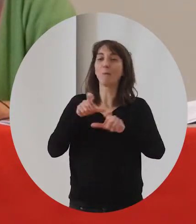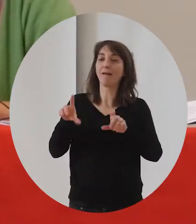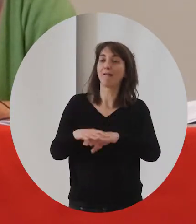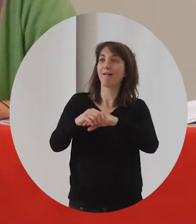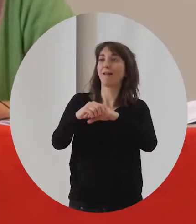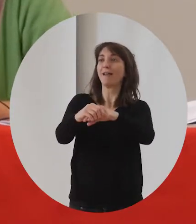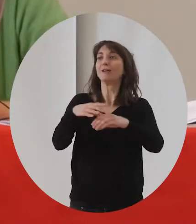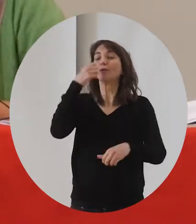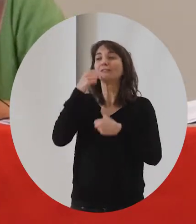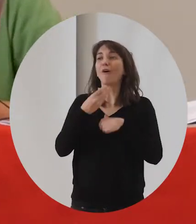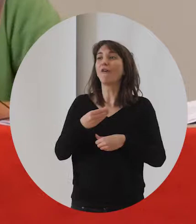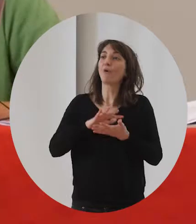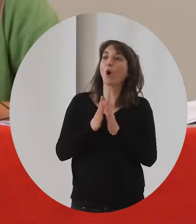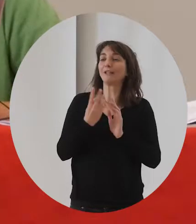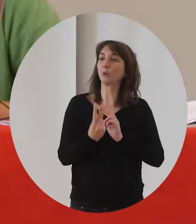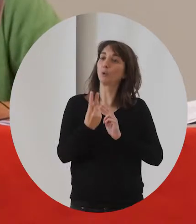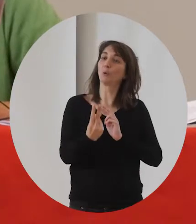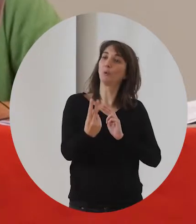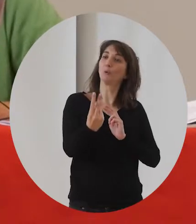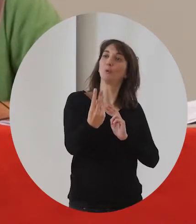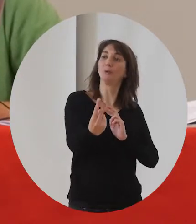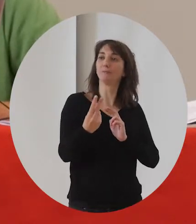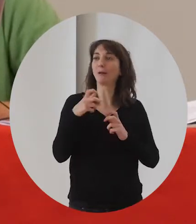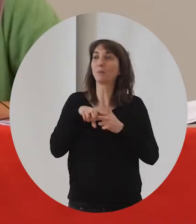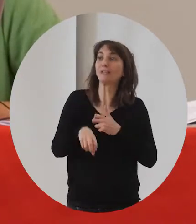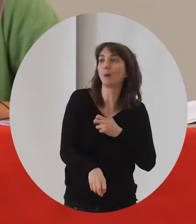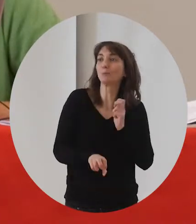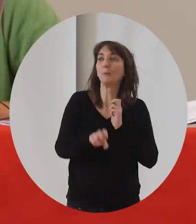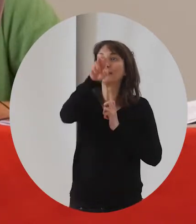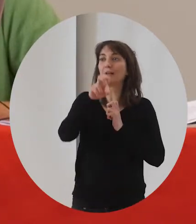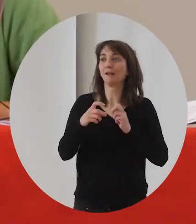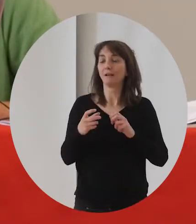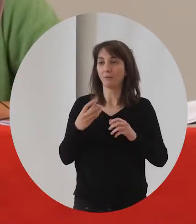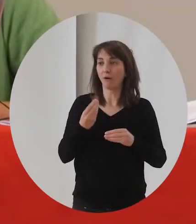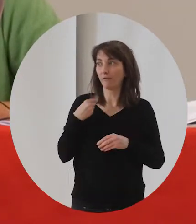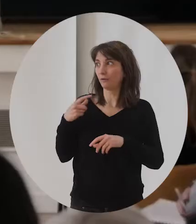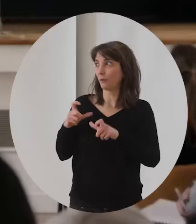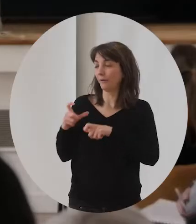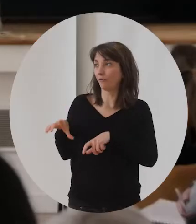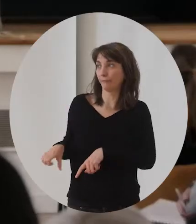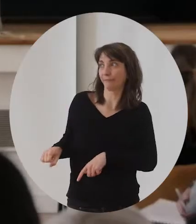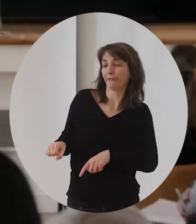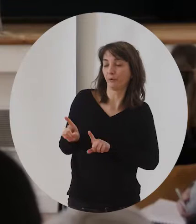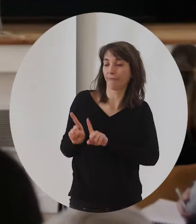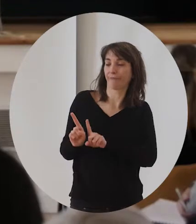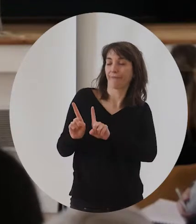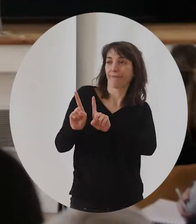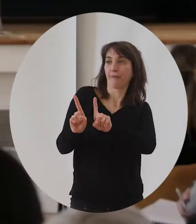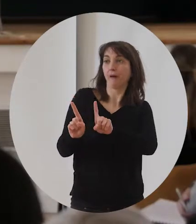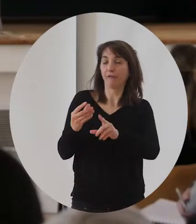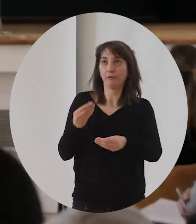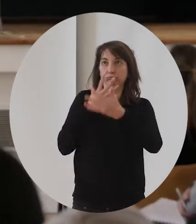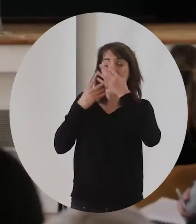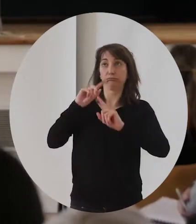instituteurs, il faut se mettre 2 par 2 en rang. Pour ces enfants, c'est très difficile d'accepter de donner la main à un camarade. Donc de faire tous ces